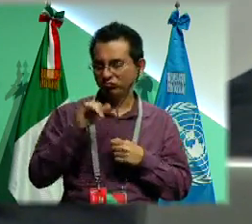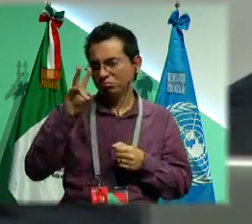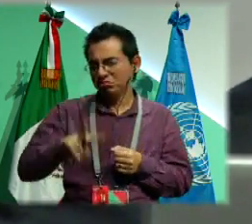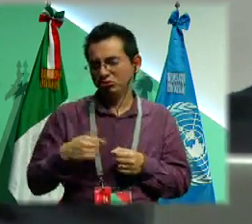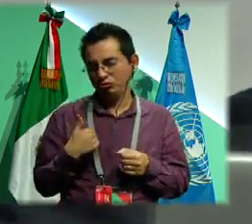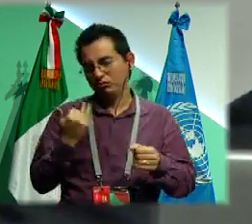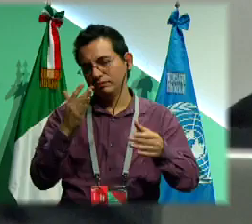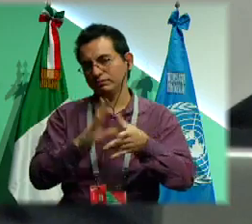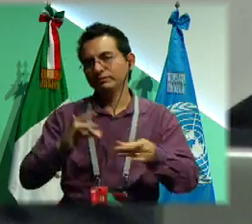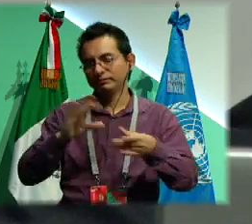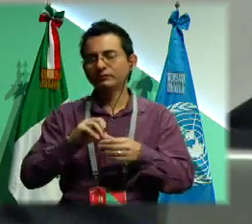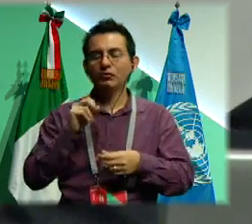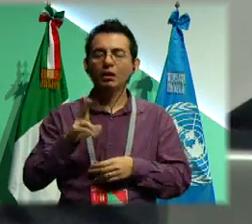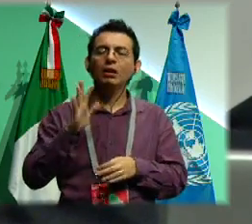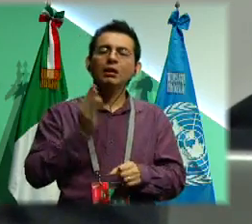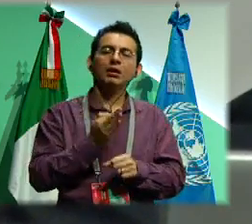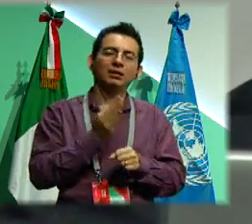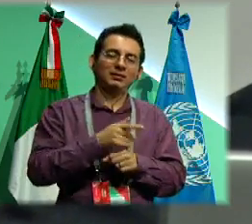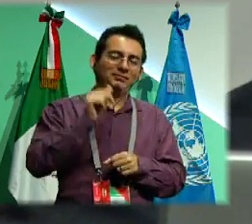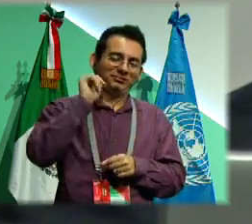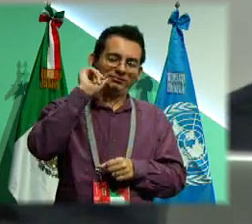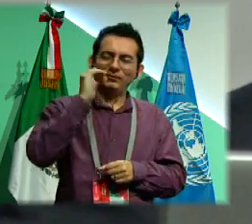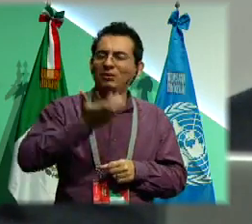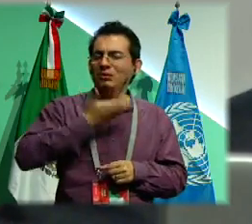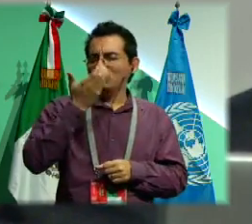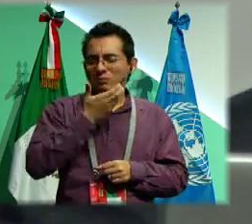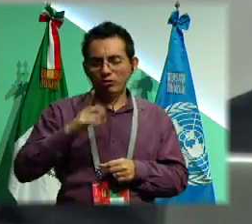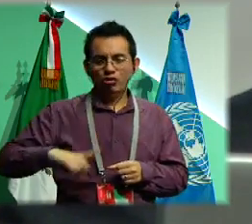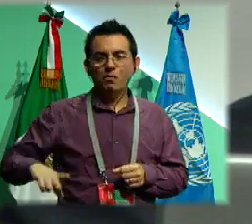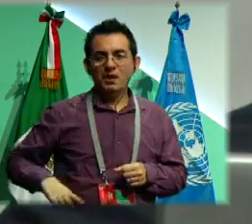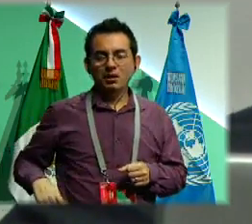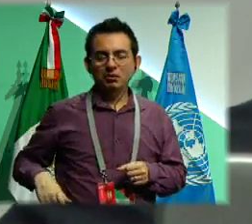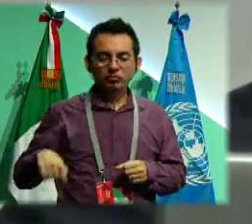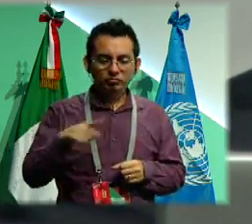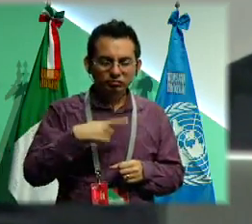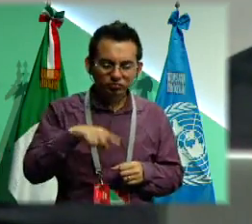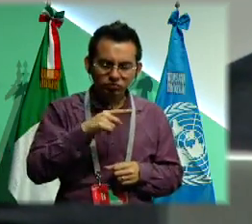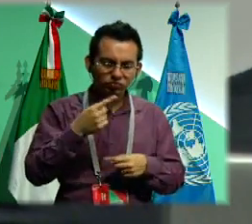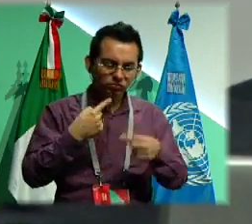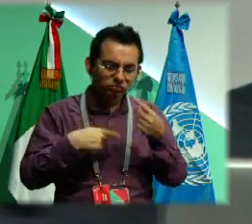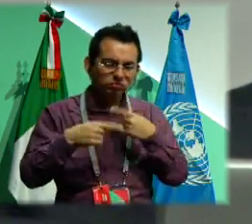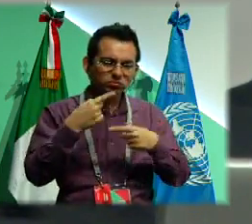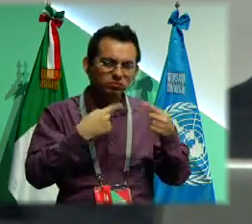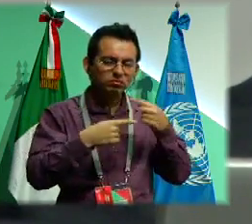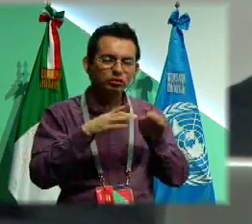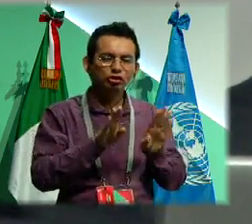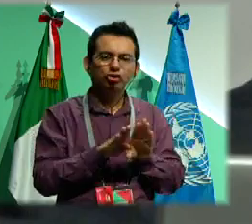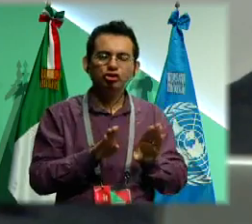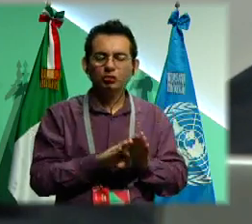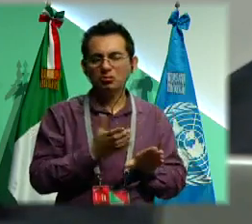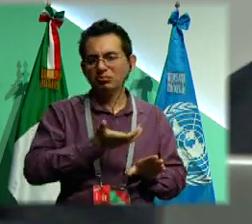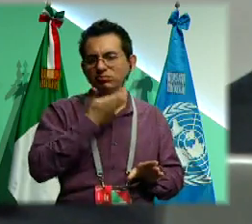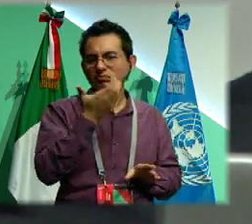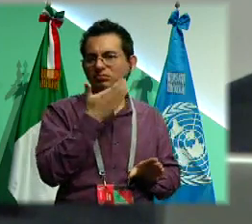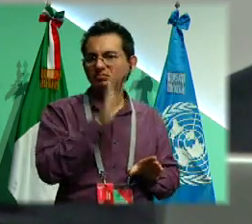que traditionnellement, les gouvernements avait créé un système de